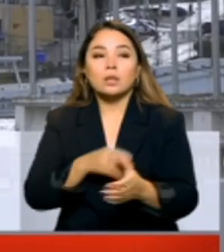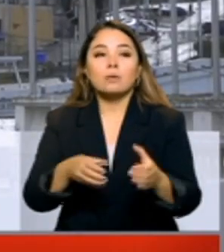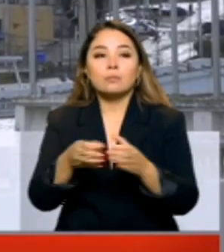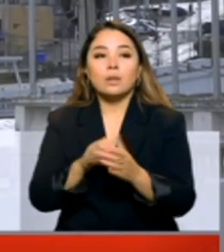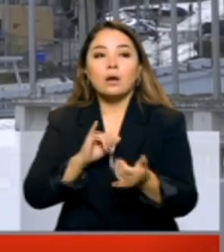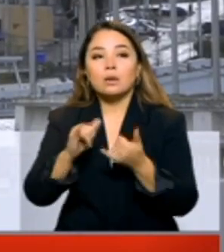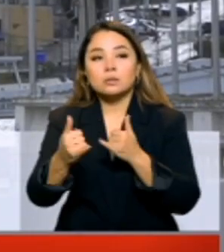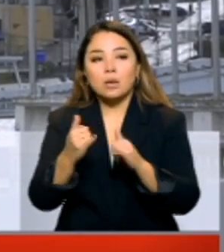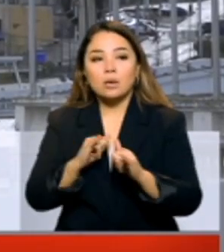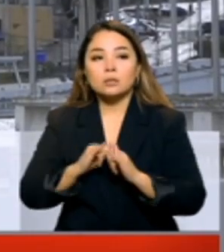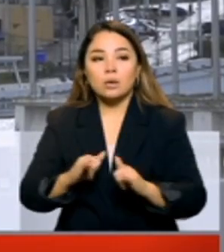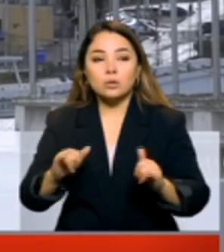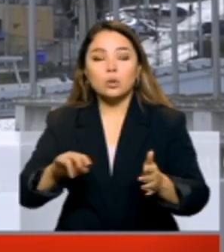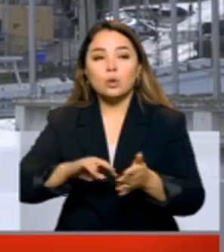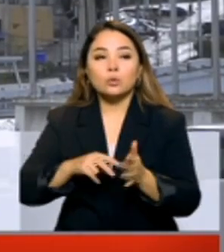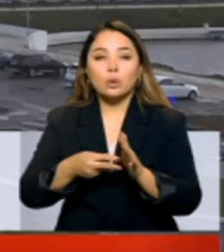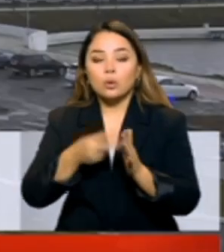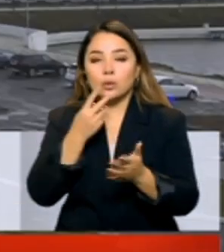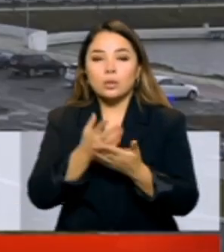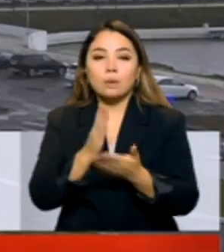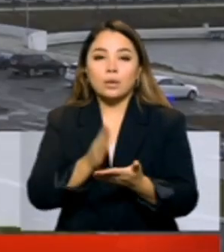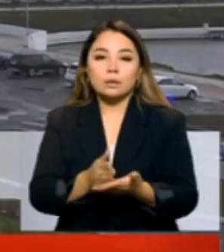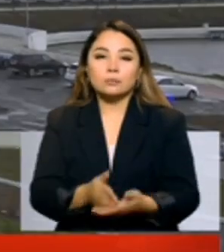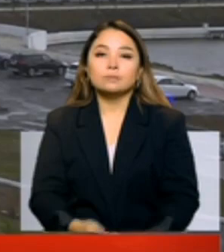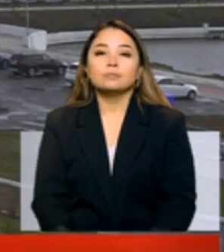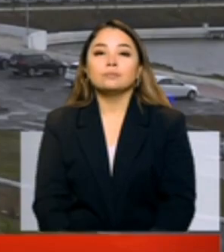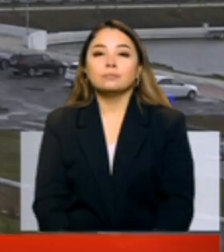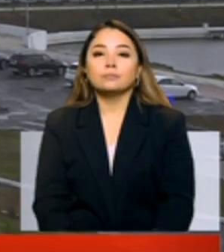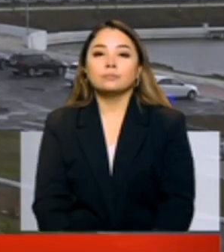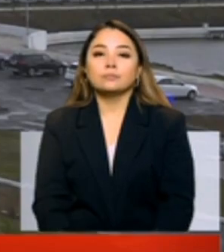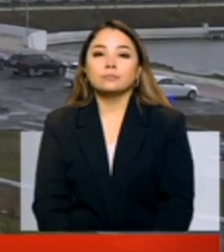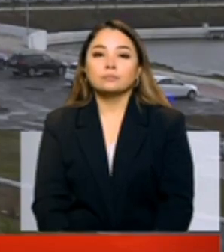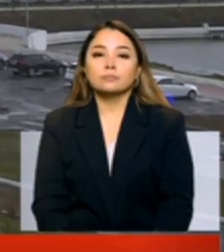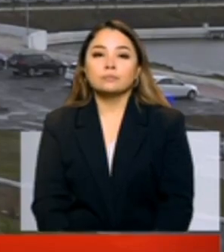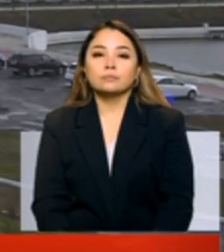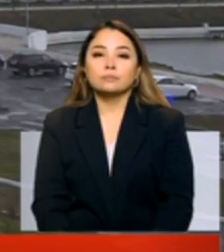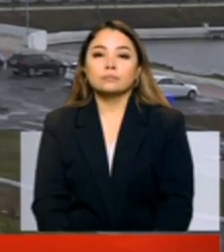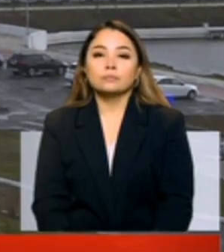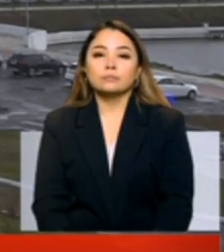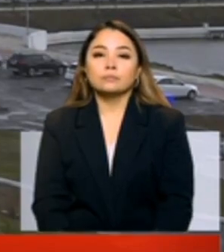нығайтып, алыс-берісті арттыру көзделуде. Ресейден Индира Бегайдар, Қазақстан ұлттық телеарнасы.